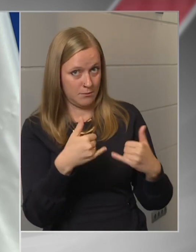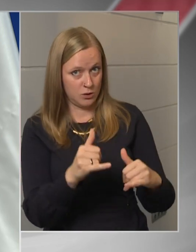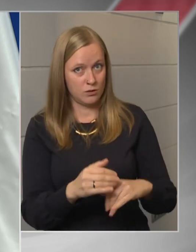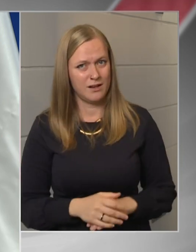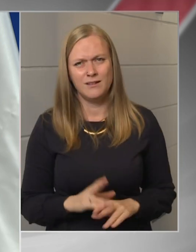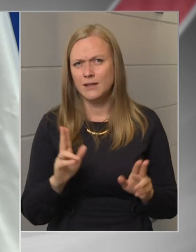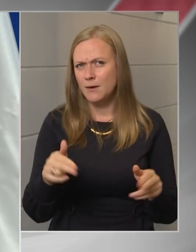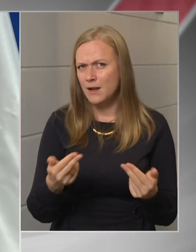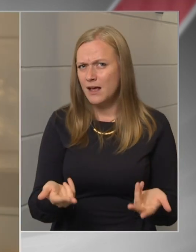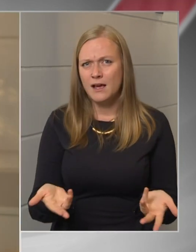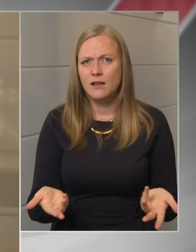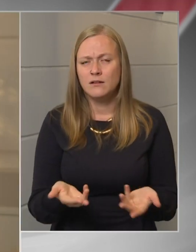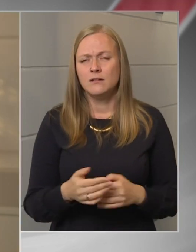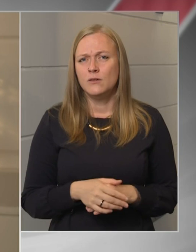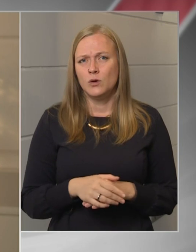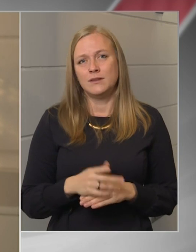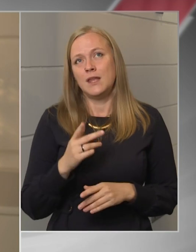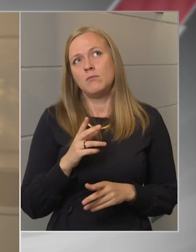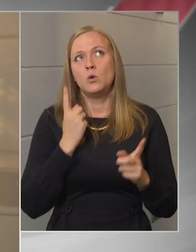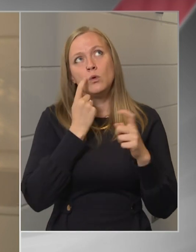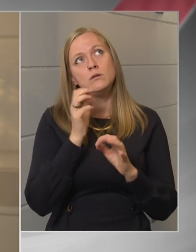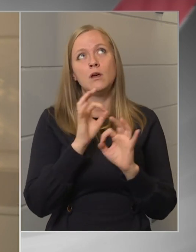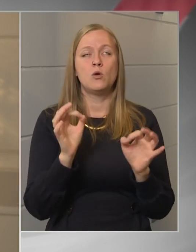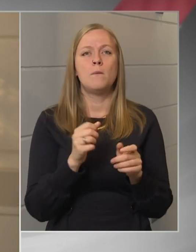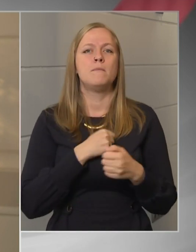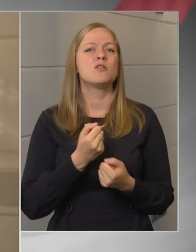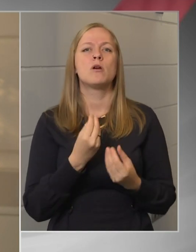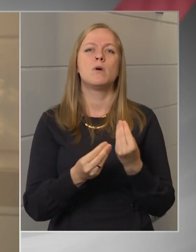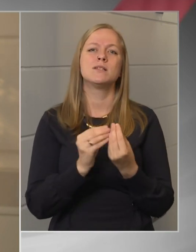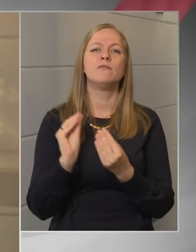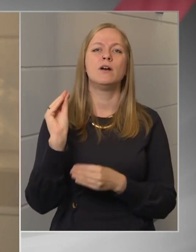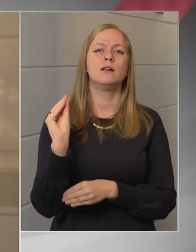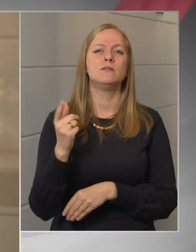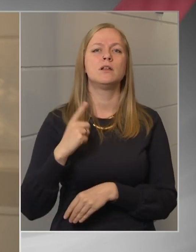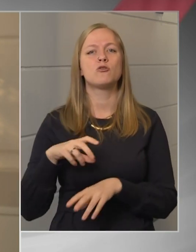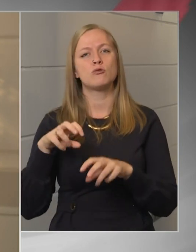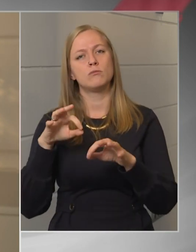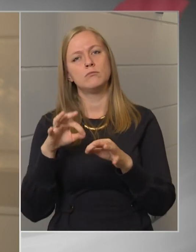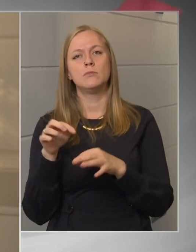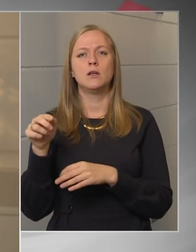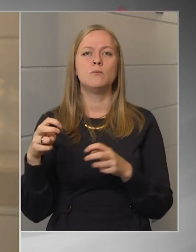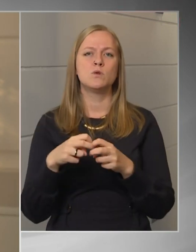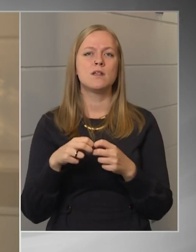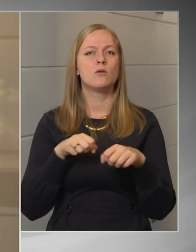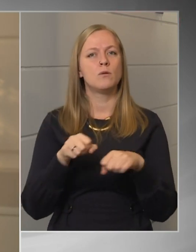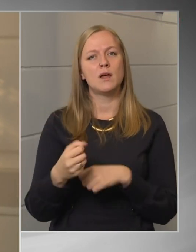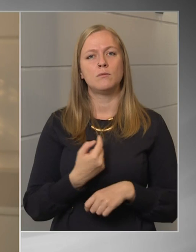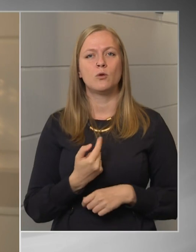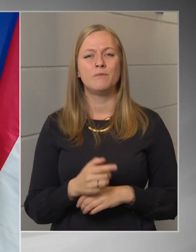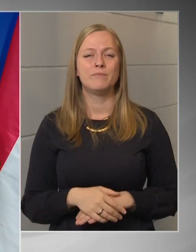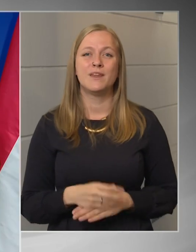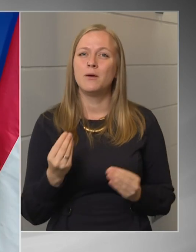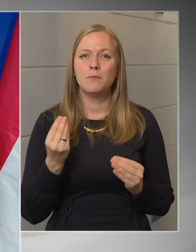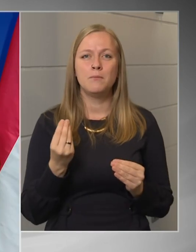lehetséges, hogy nem gondolta, jó lesz, és mégsem azért jelengették föl Brüsszelben a kormányt, hogy saját magunknak ilyenek. Hát de bocsánat, miért